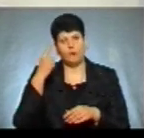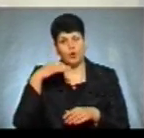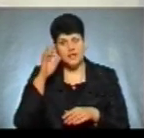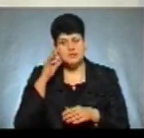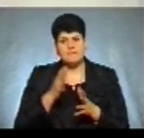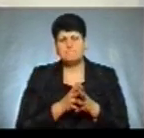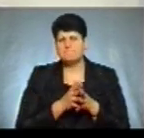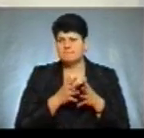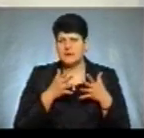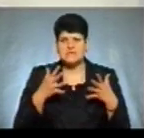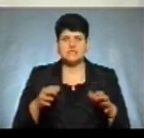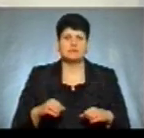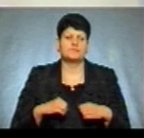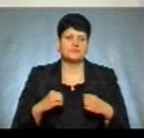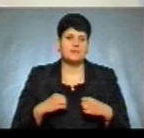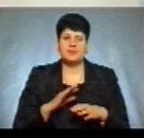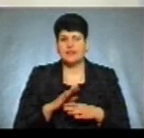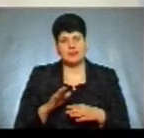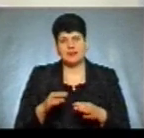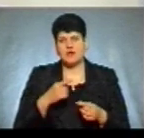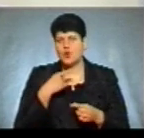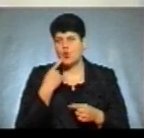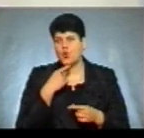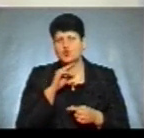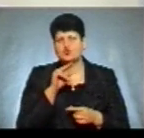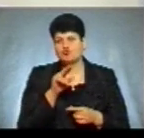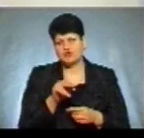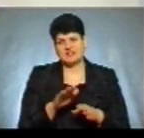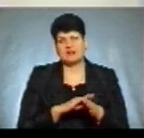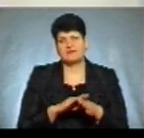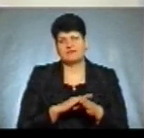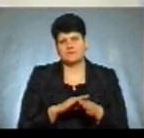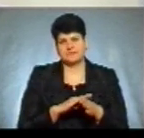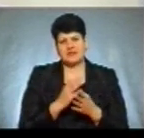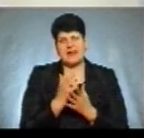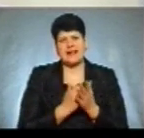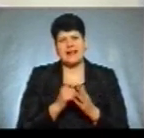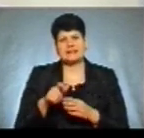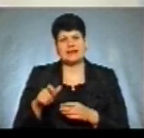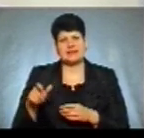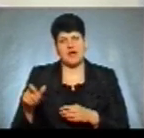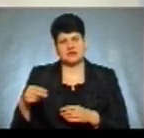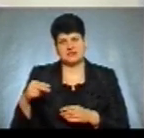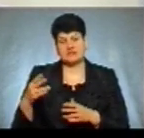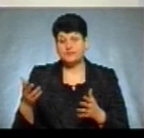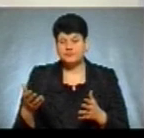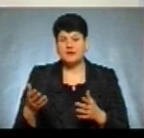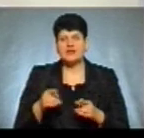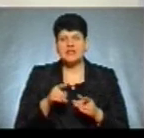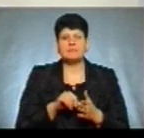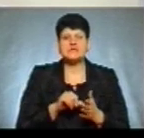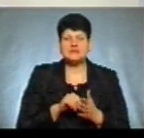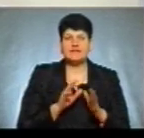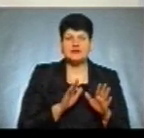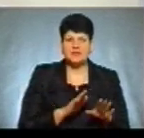максимально намагається не озвучувати прізвище кандидатів і їх представників для того,